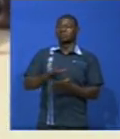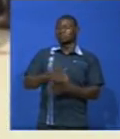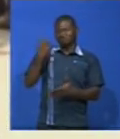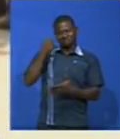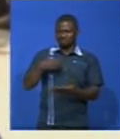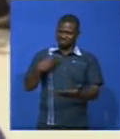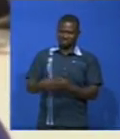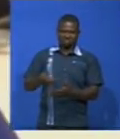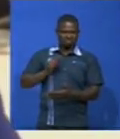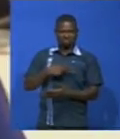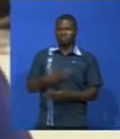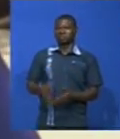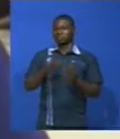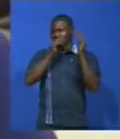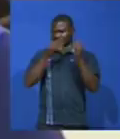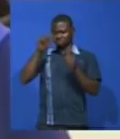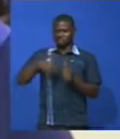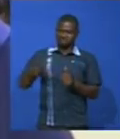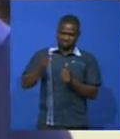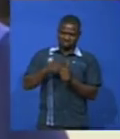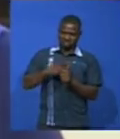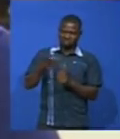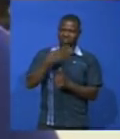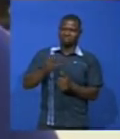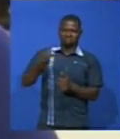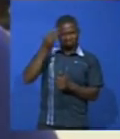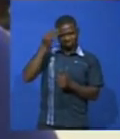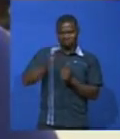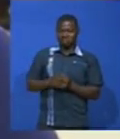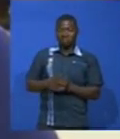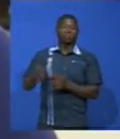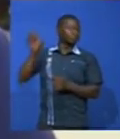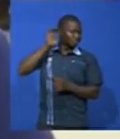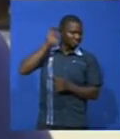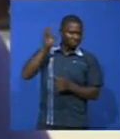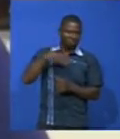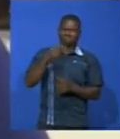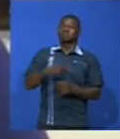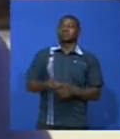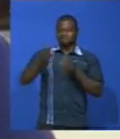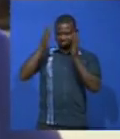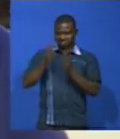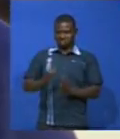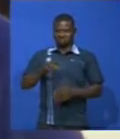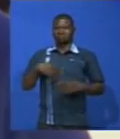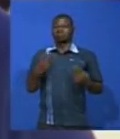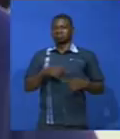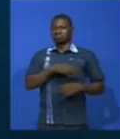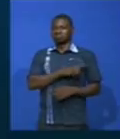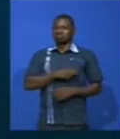espérons tout de même que le Premier ministre Netanyahou écoutera son humanité et fera ce qui est juste.